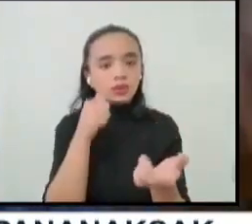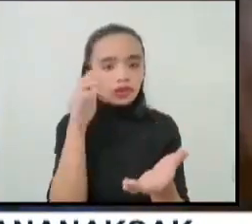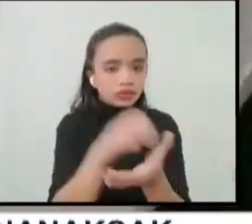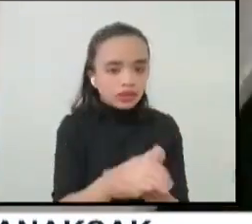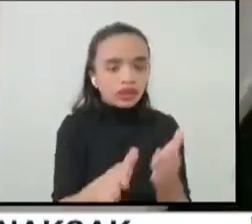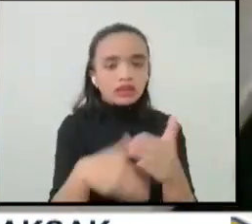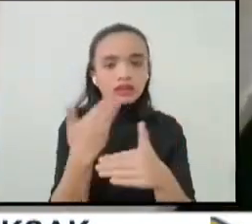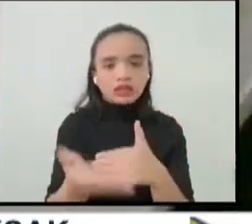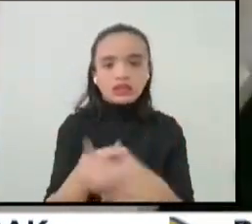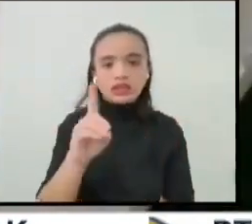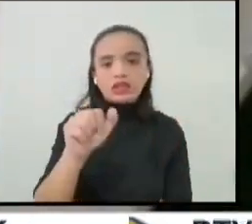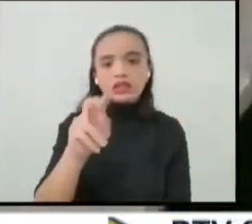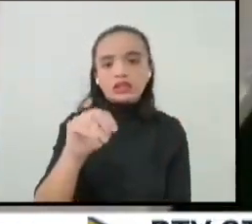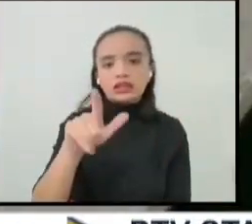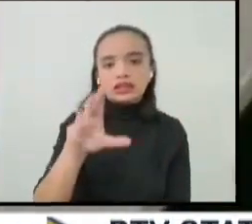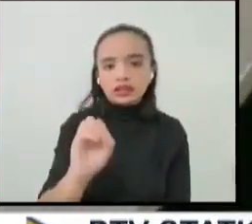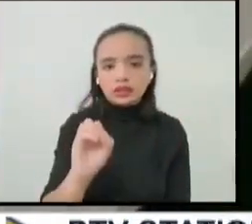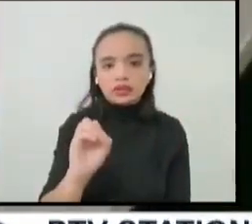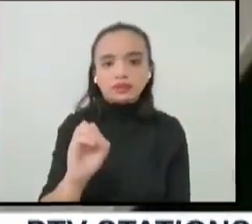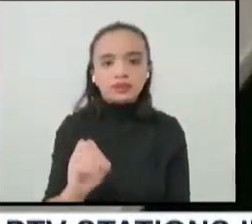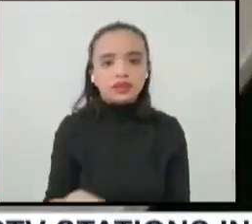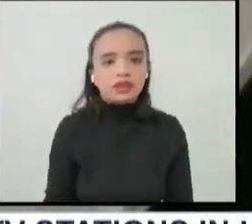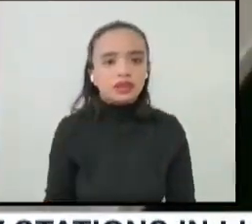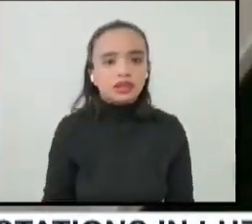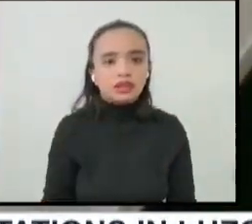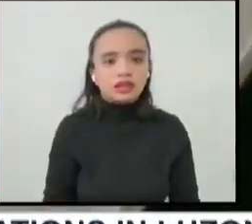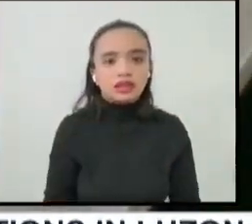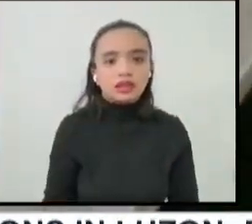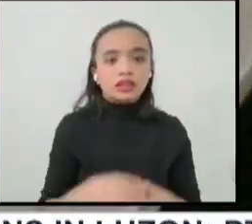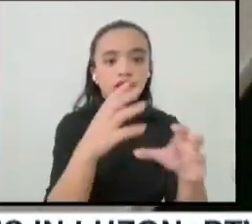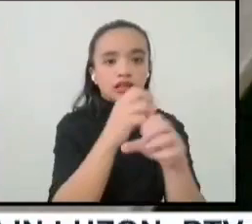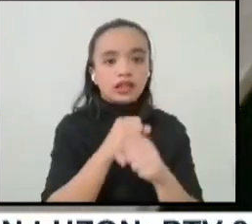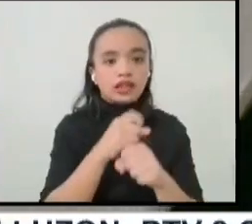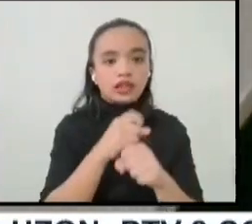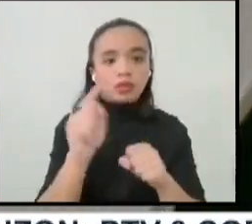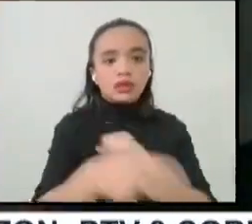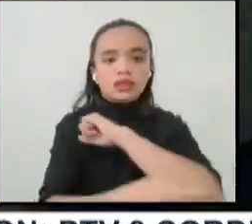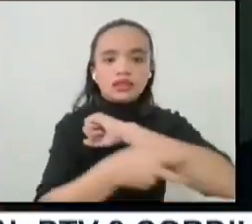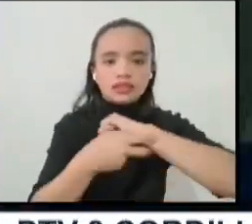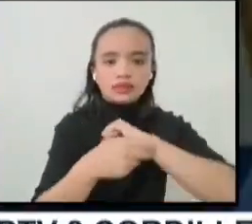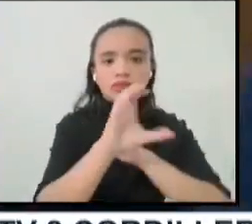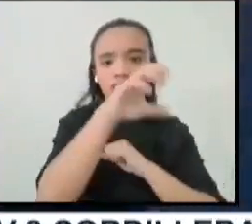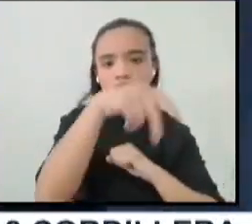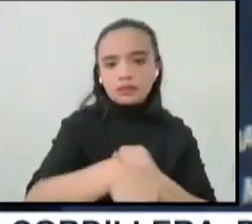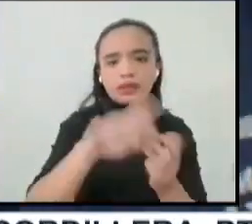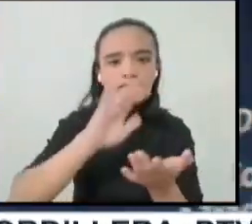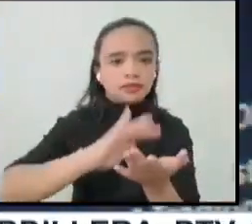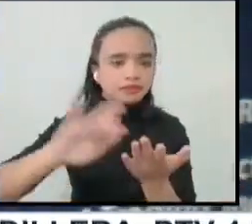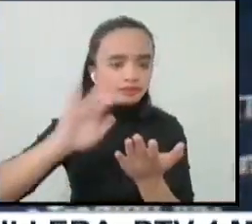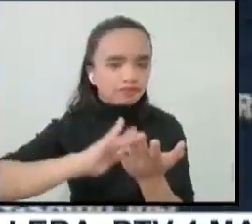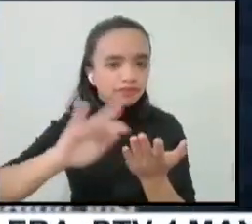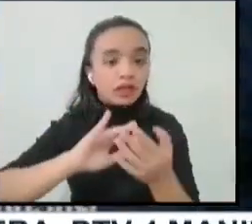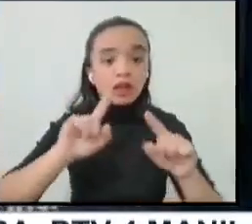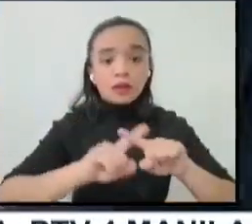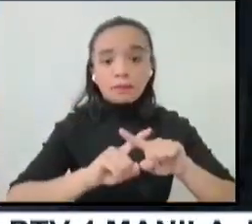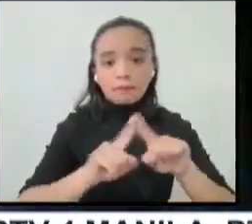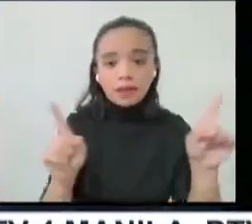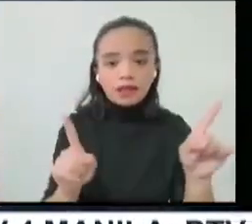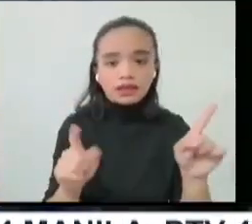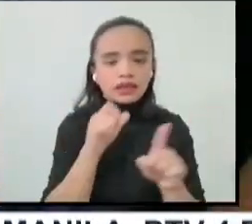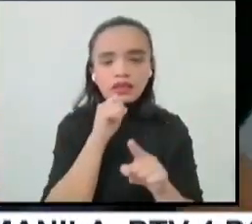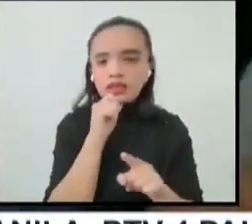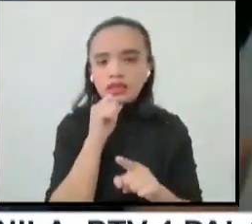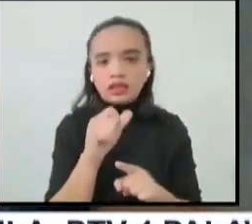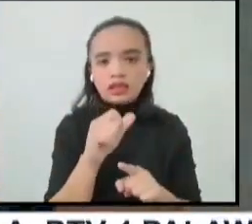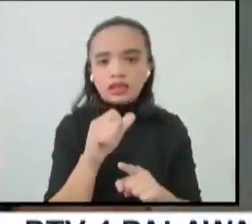Brequilo. Nabawi naman sa mga sospek ang ninakaw na cellphone at tablet. Pero hindi na na-recover ang 3 power